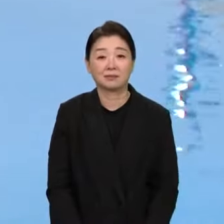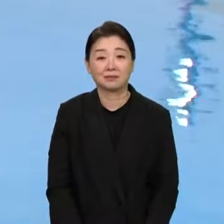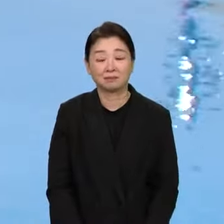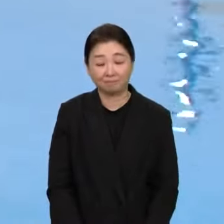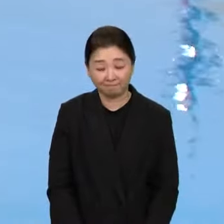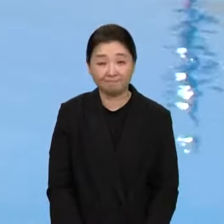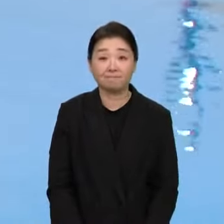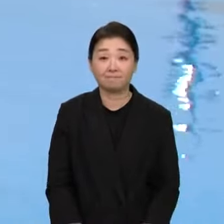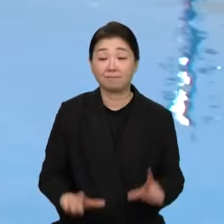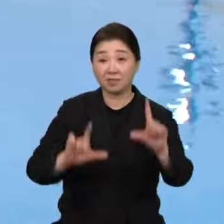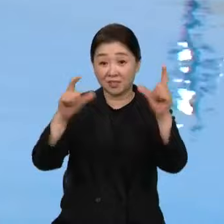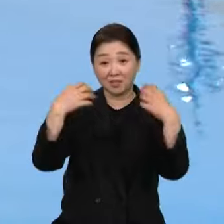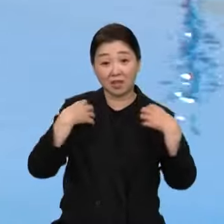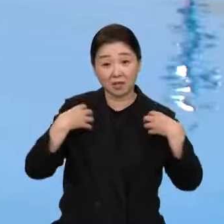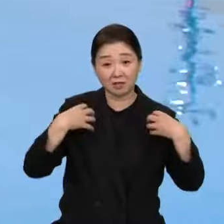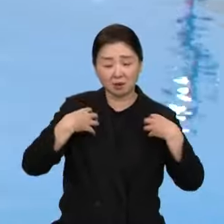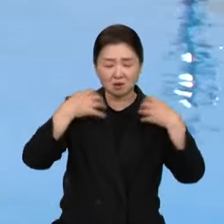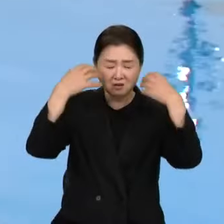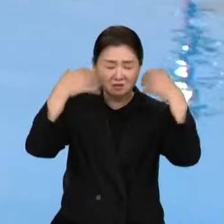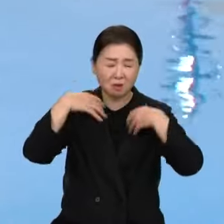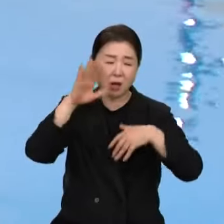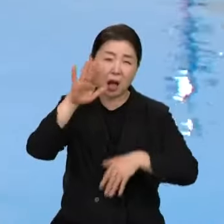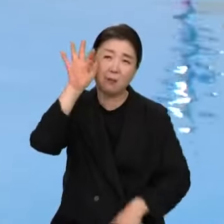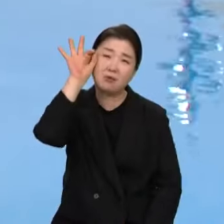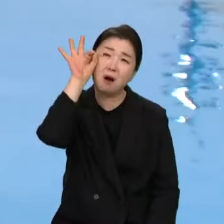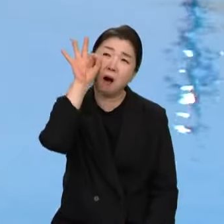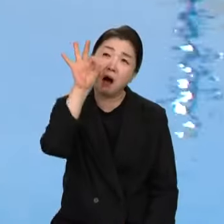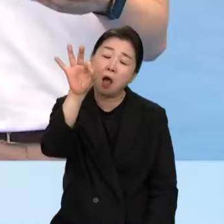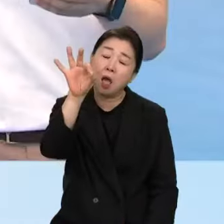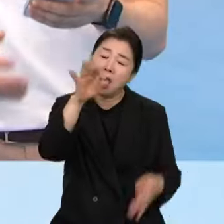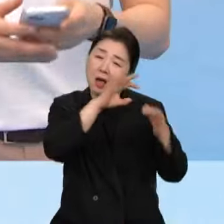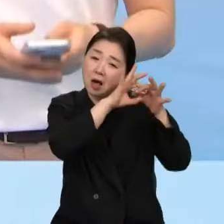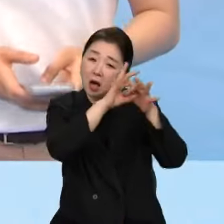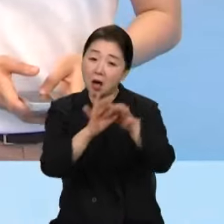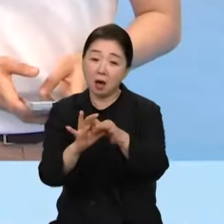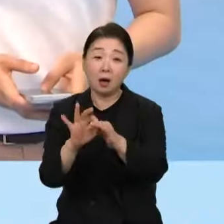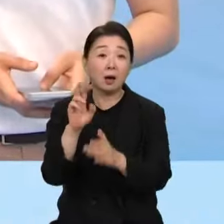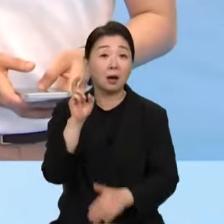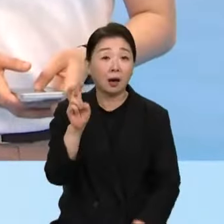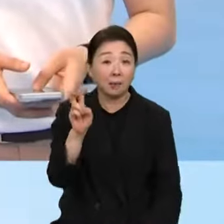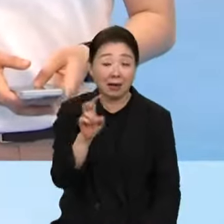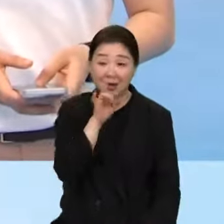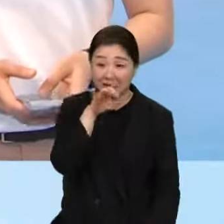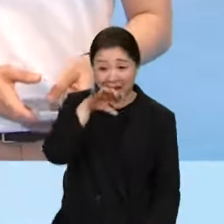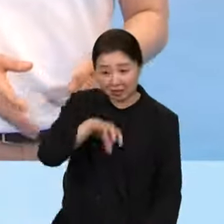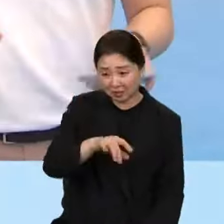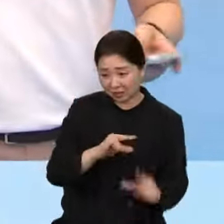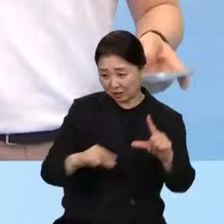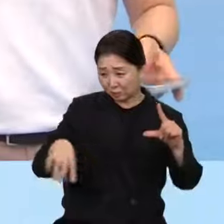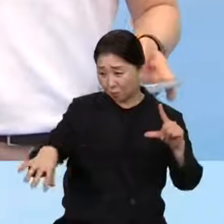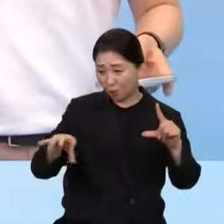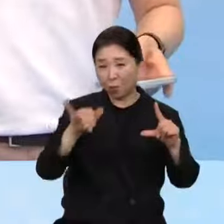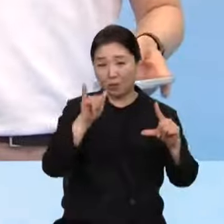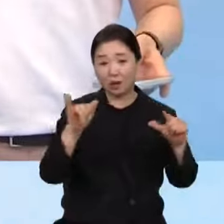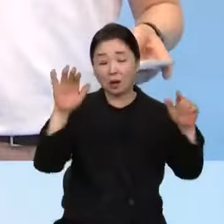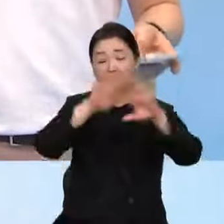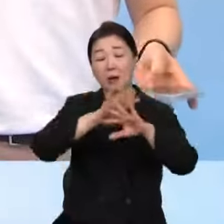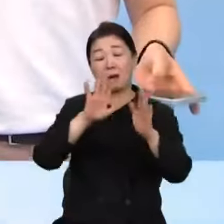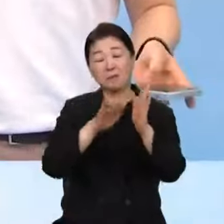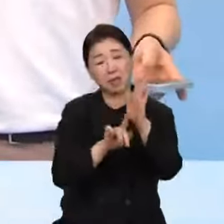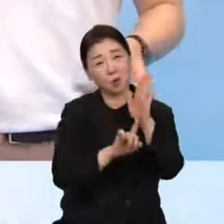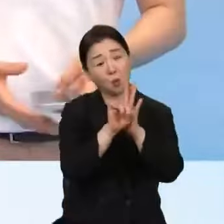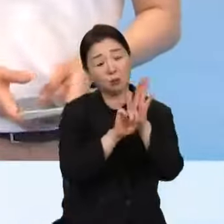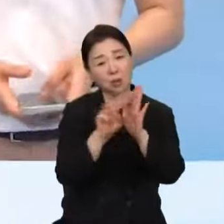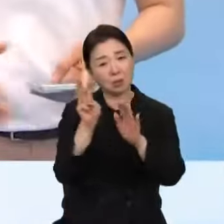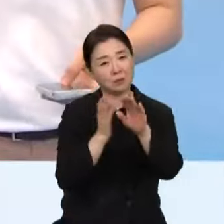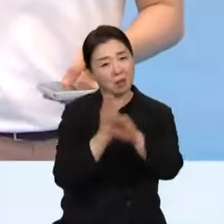네, 기상청은 적어도 더위가 열흘은 지속될 것으로 내다봤습니다. 이미 강릉 등 일부 지역에서는 밤 사이에 온도가